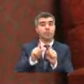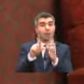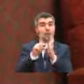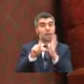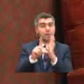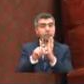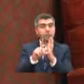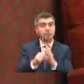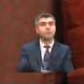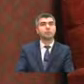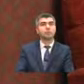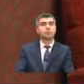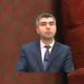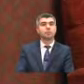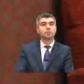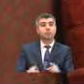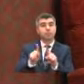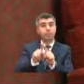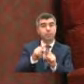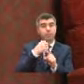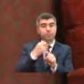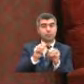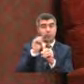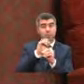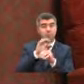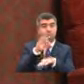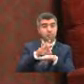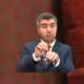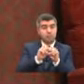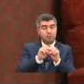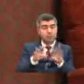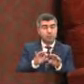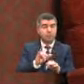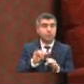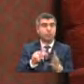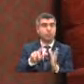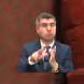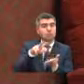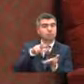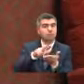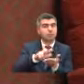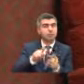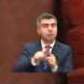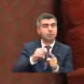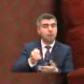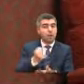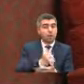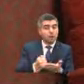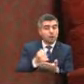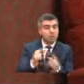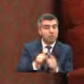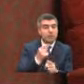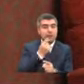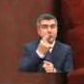والمرسوم لدراسه التاثير على البيئه اللي قبل ومن بعد 2003، بالتالي المعاصر الزيتون اللي عندها